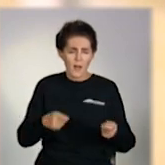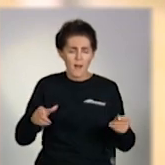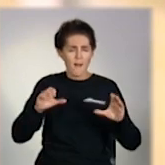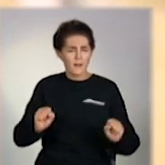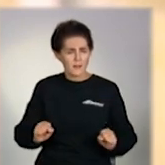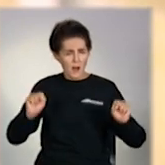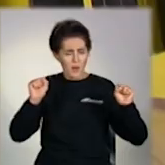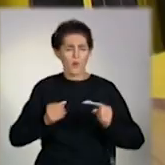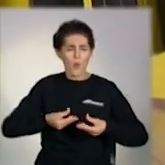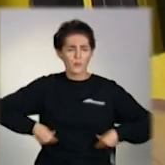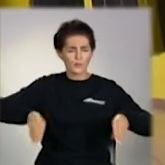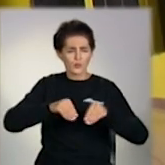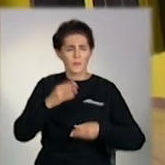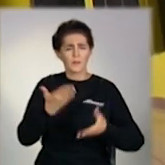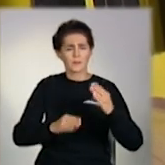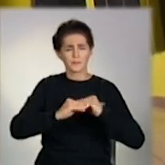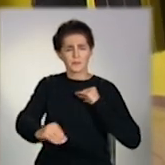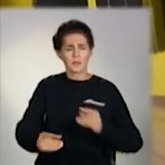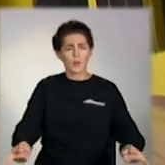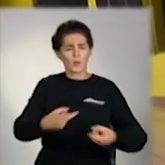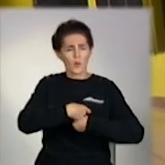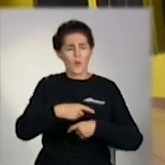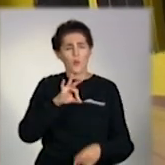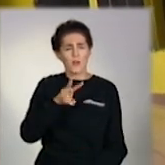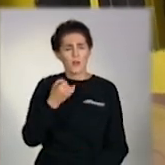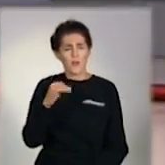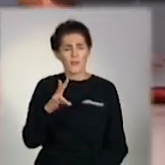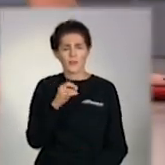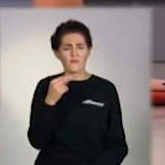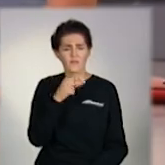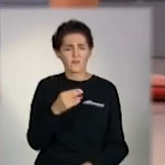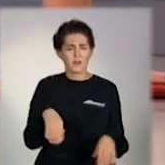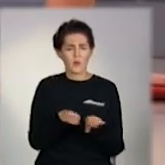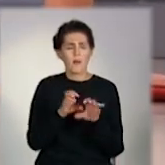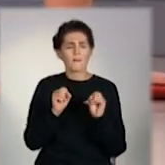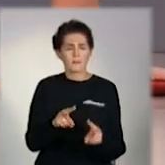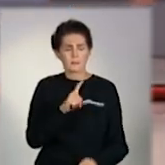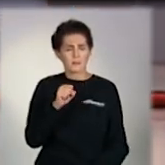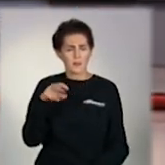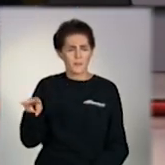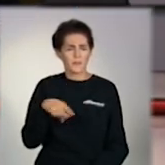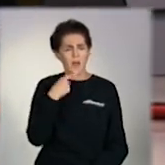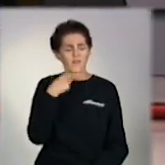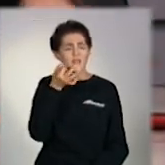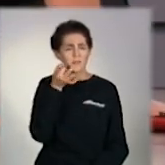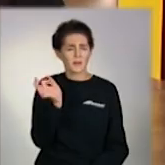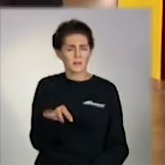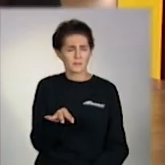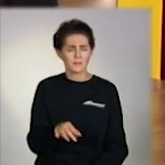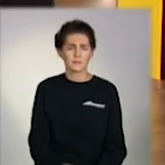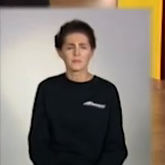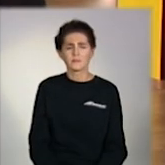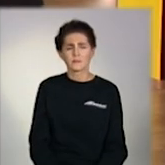обруч та килимок для йоги. Проте онлайн-заняття все одно не такі ефективні, як у залі, діляться спеціалісти.